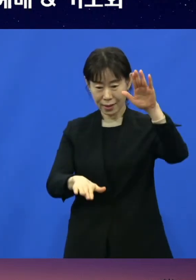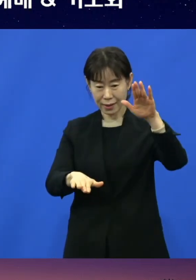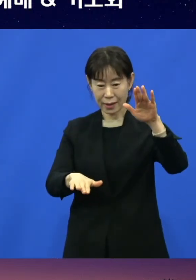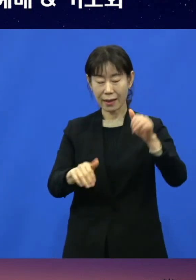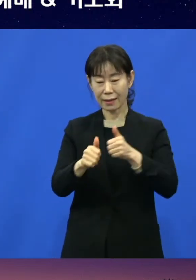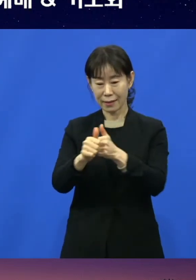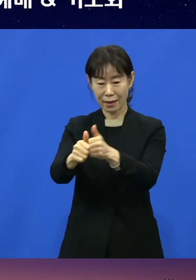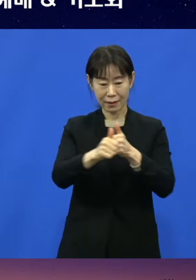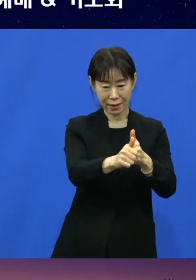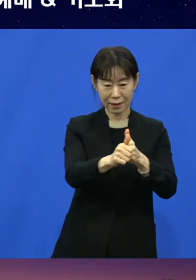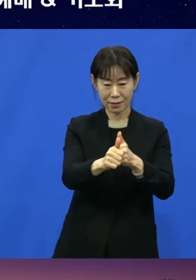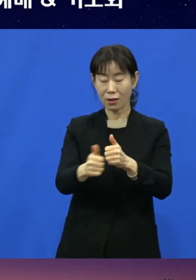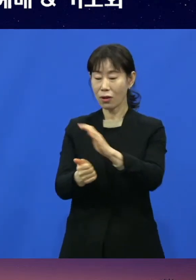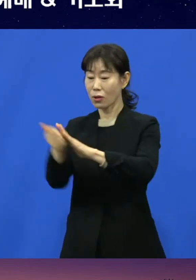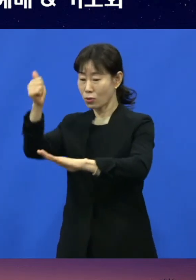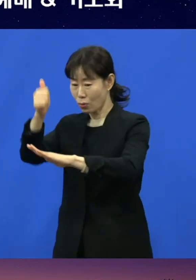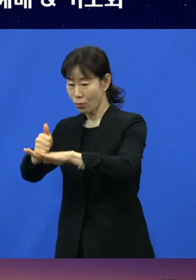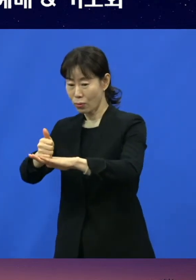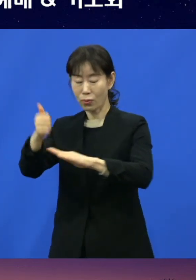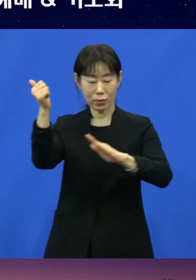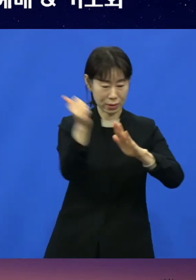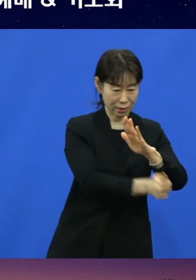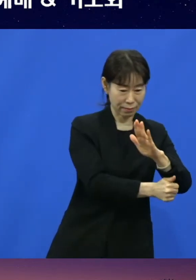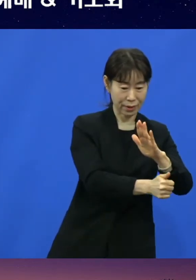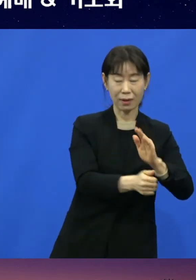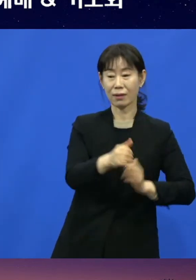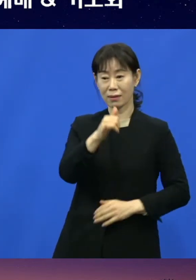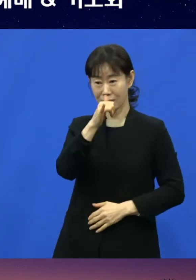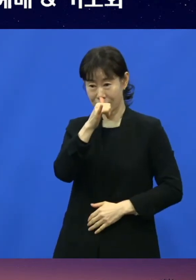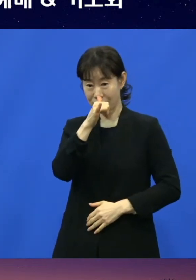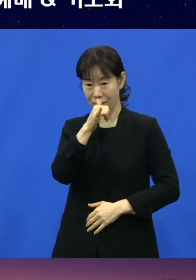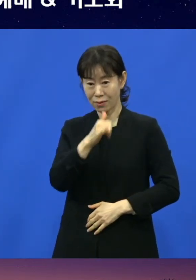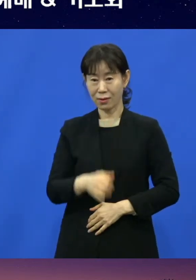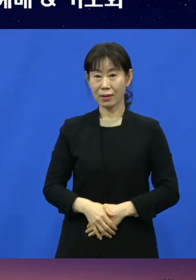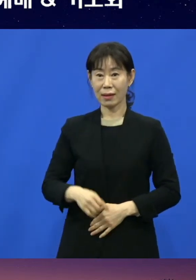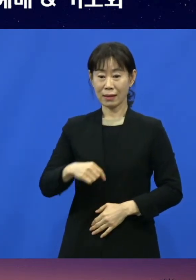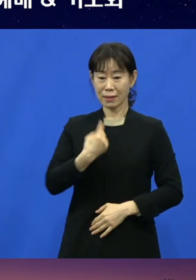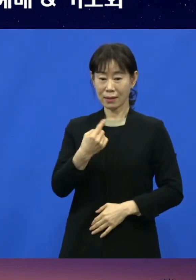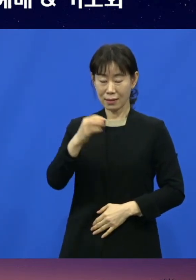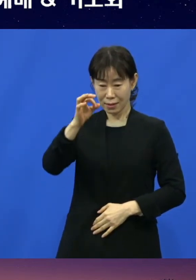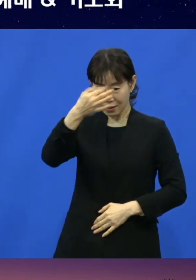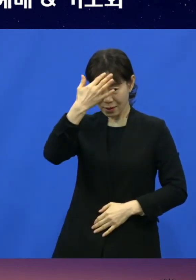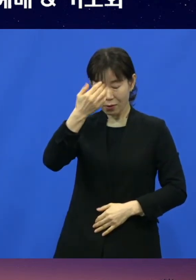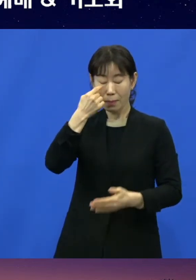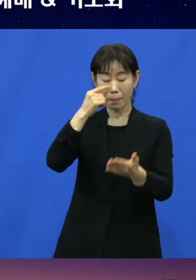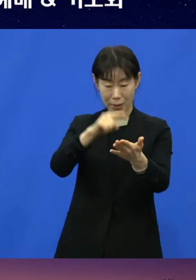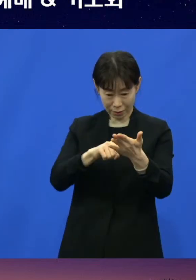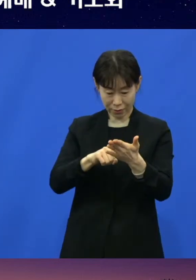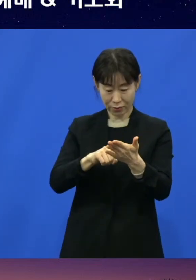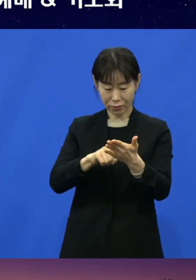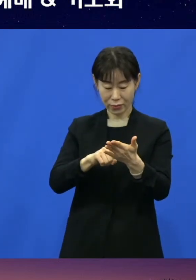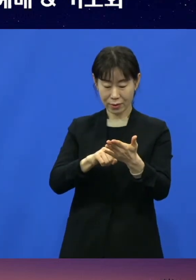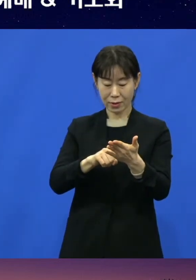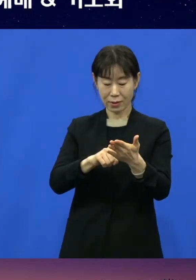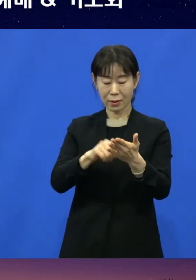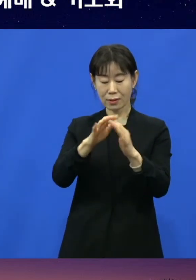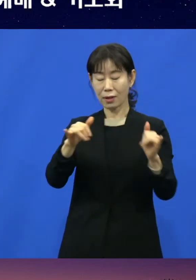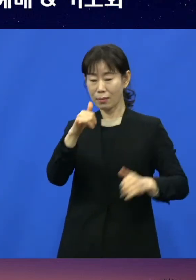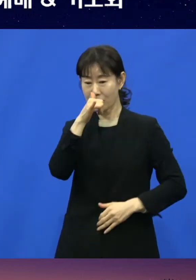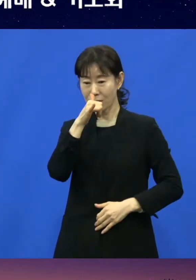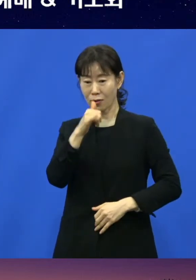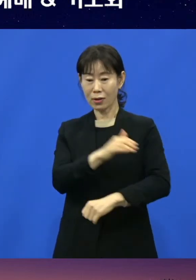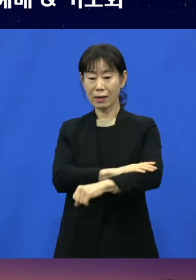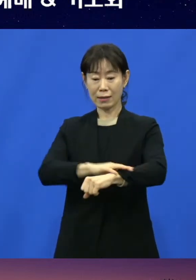자신의 재능을 발견한 사람들이 있어요. 자기 재능을 발견한 사람, 자기의 강점을 발견해내는